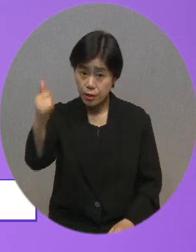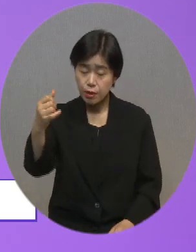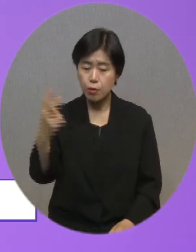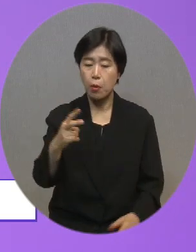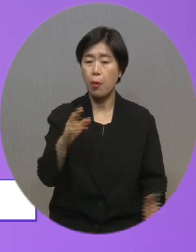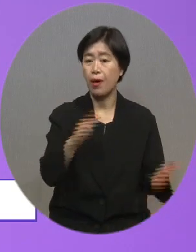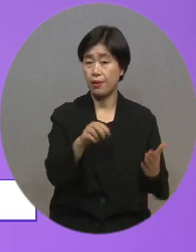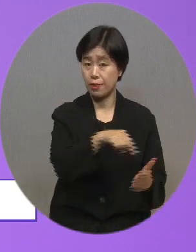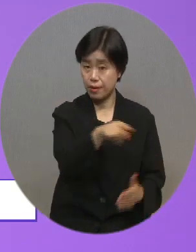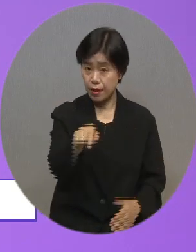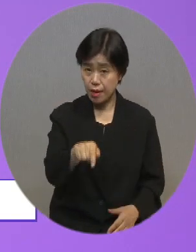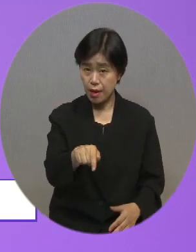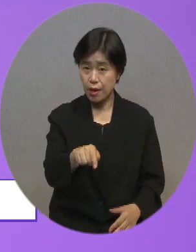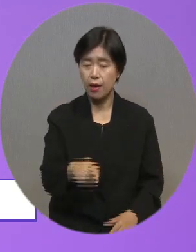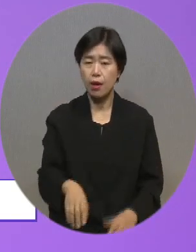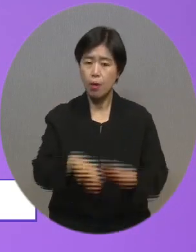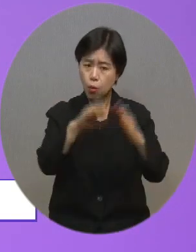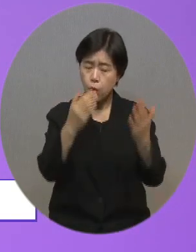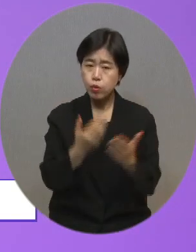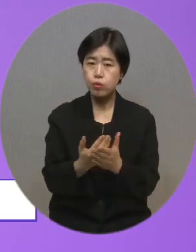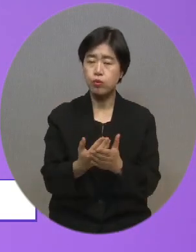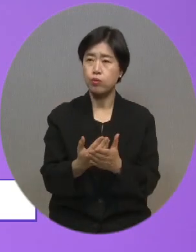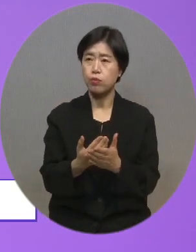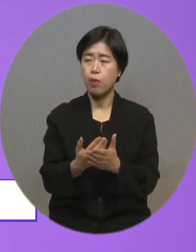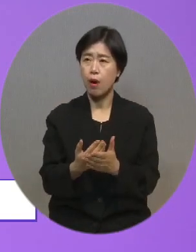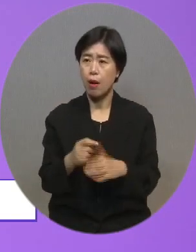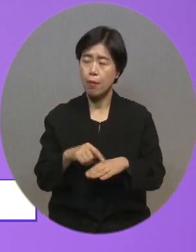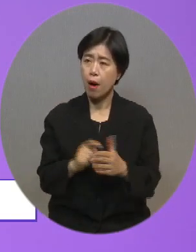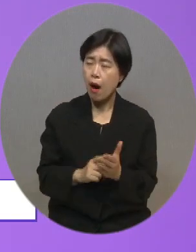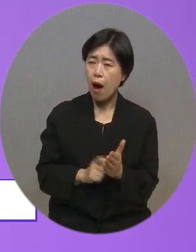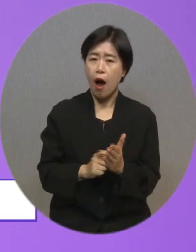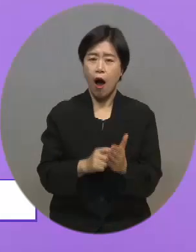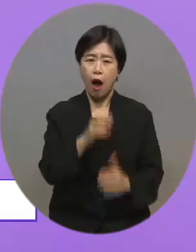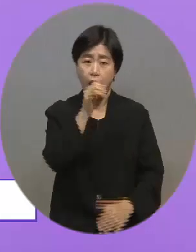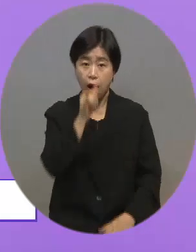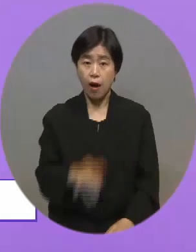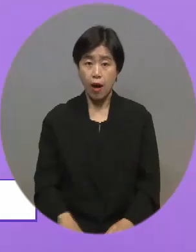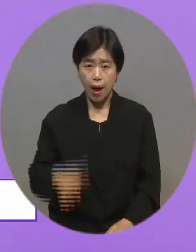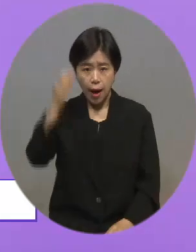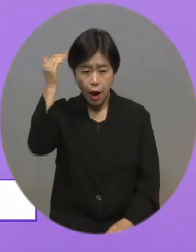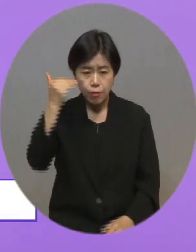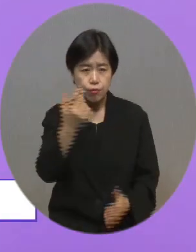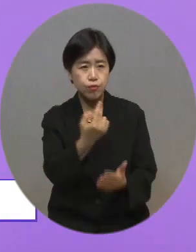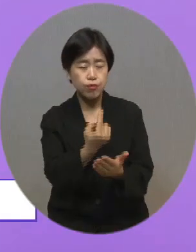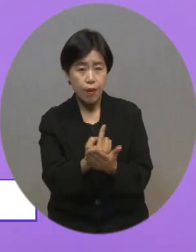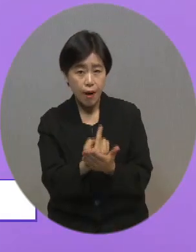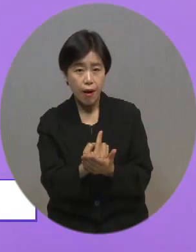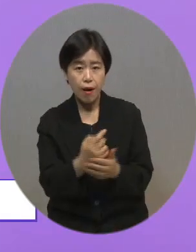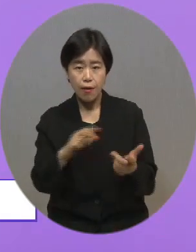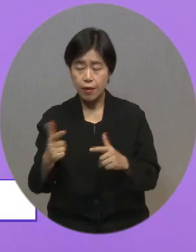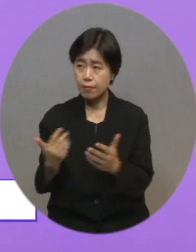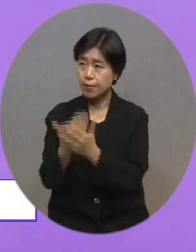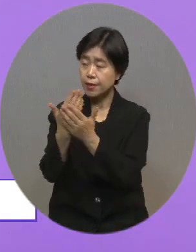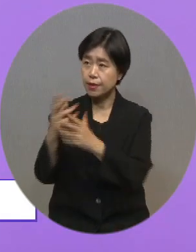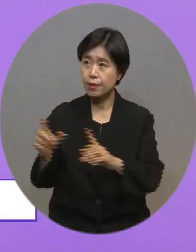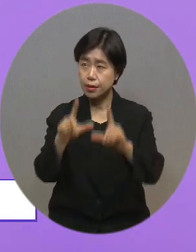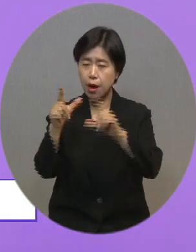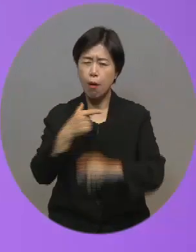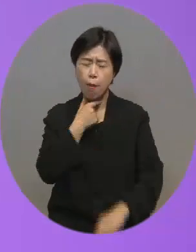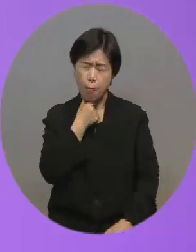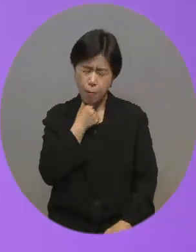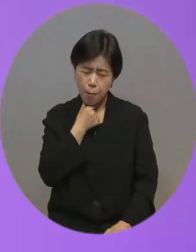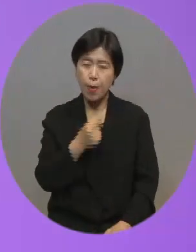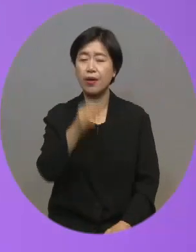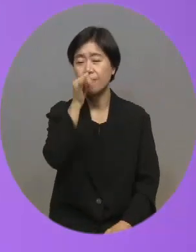그렇고 뭔가 절박함이 있는 것 같아요. 그 한국에서 좀 뭔가 이렇게 발전할 수 있는 삶의 계기를 만드는 게 중요하다고